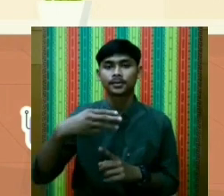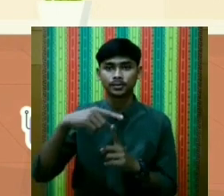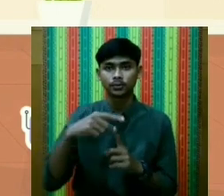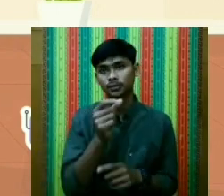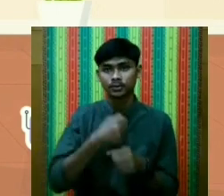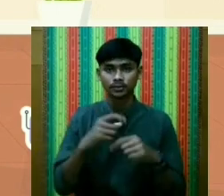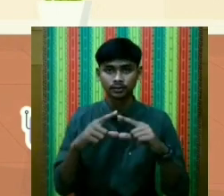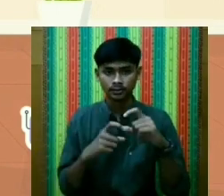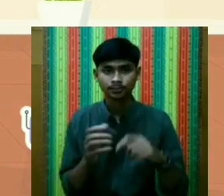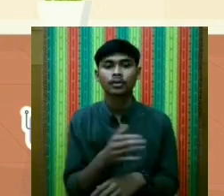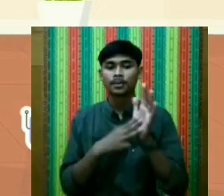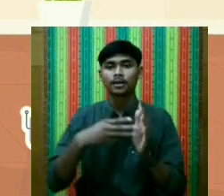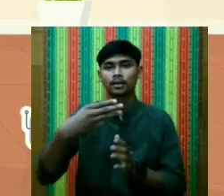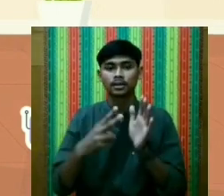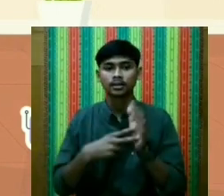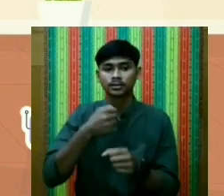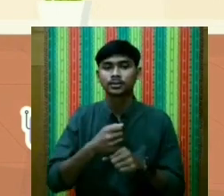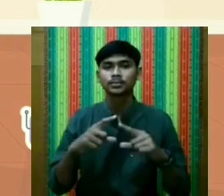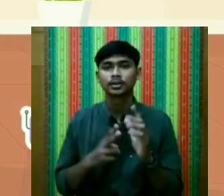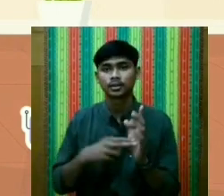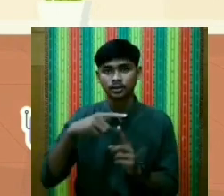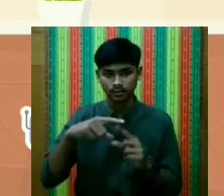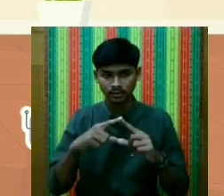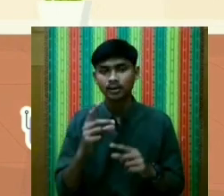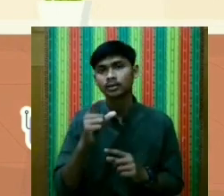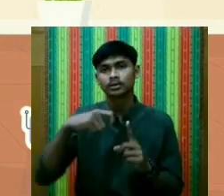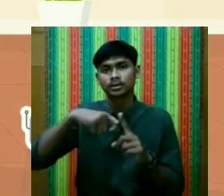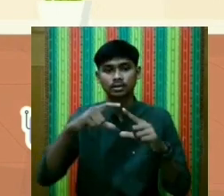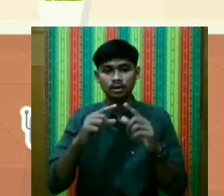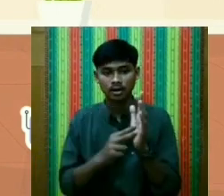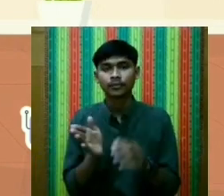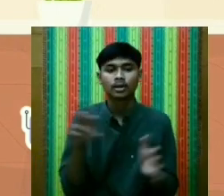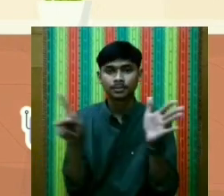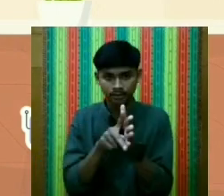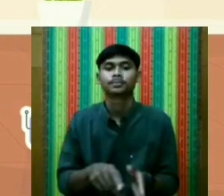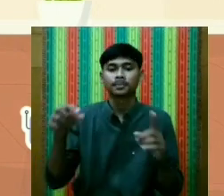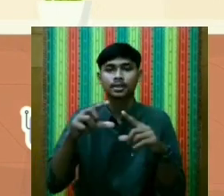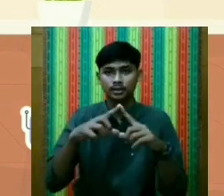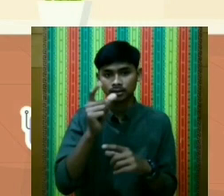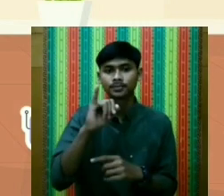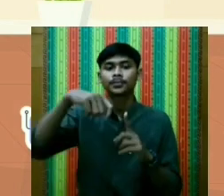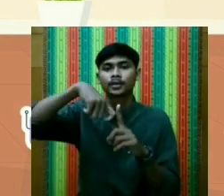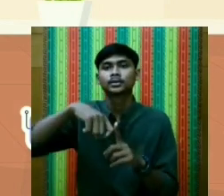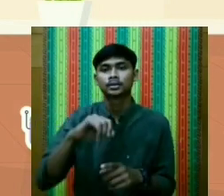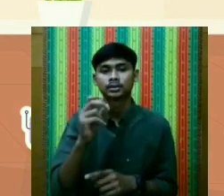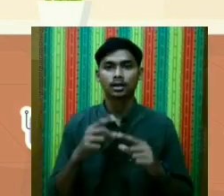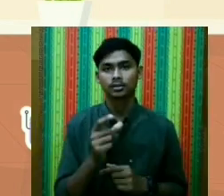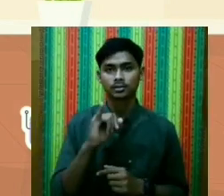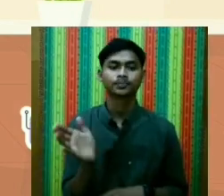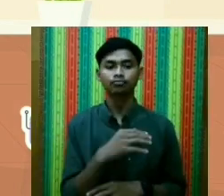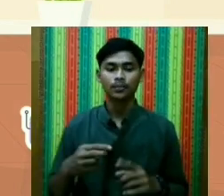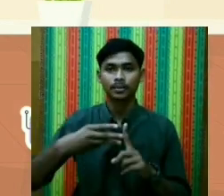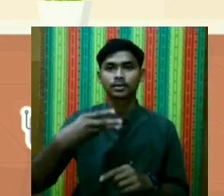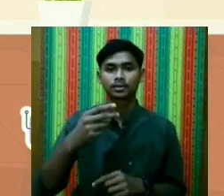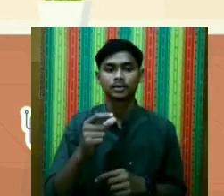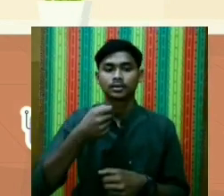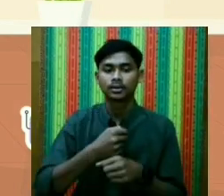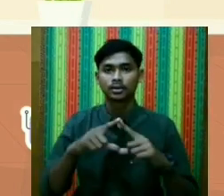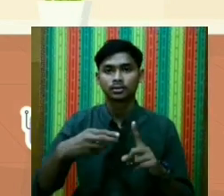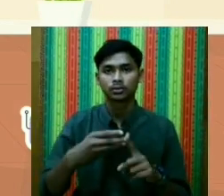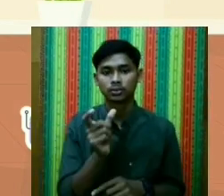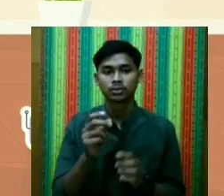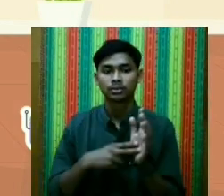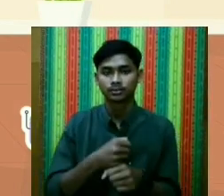produk pengadilan Jangan sampai hilang ya Bu Bapak karena tidak ada ganti new lagi